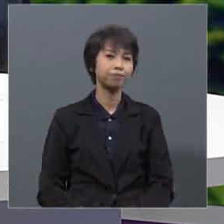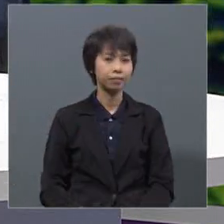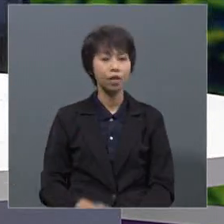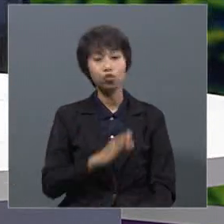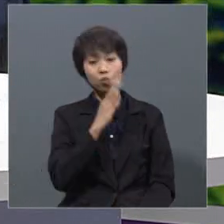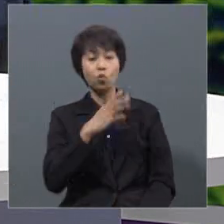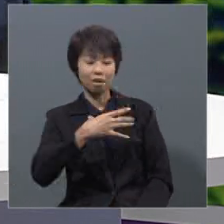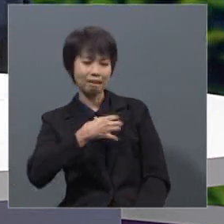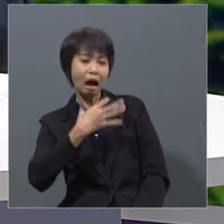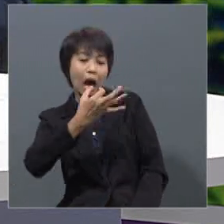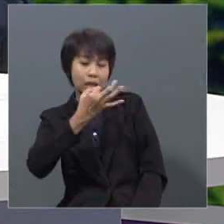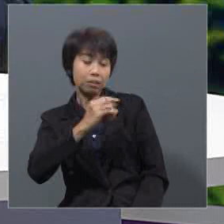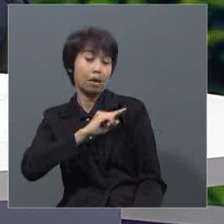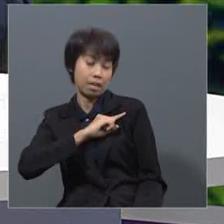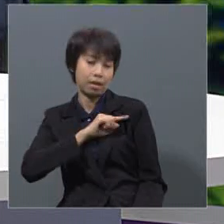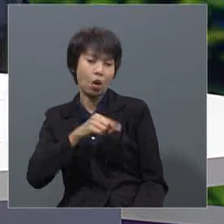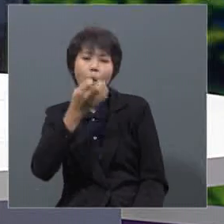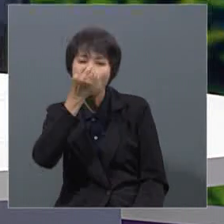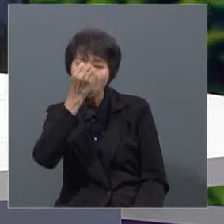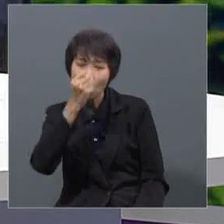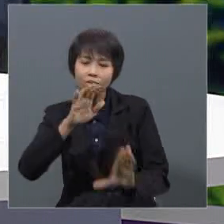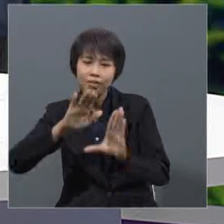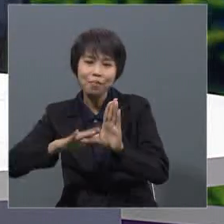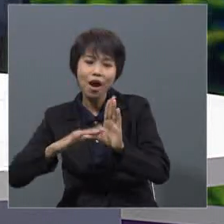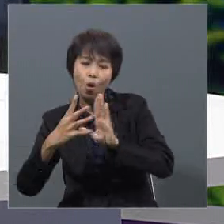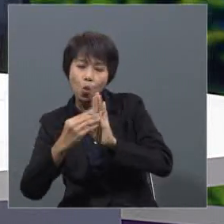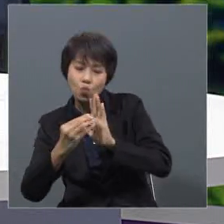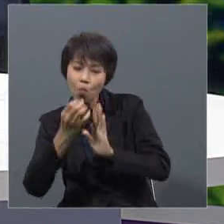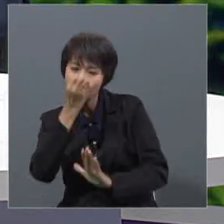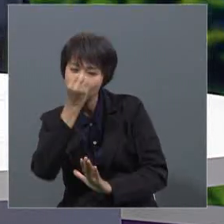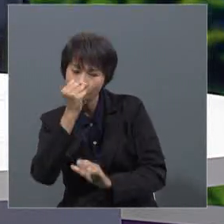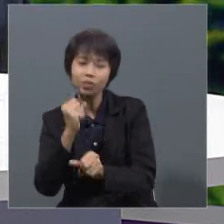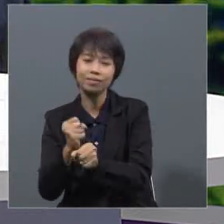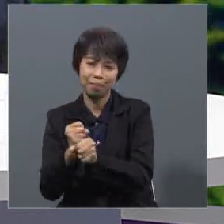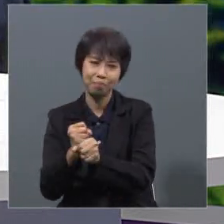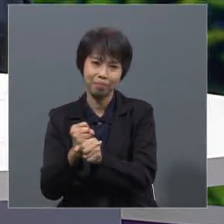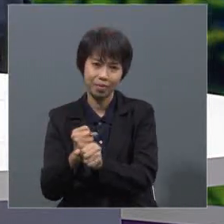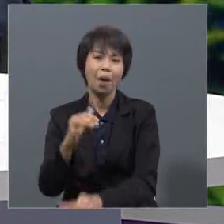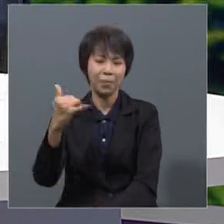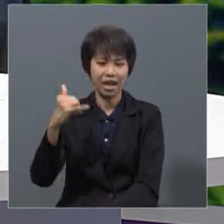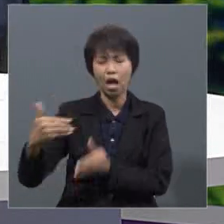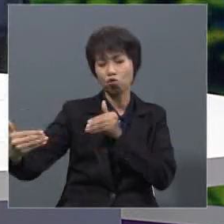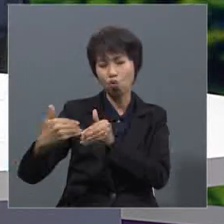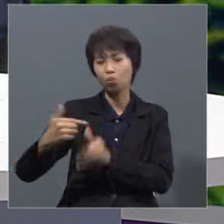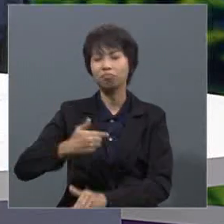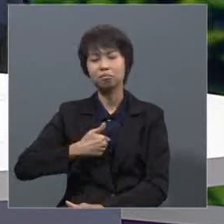ที่จะอัพสกิลเราตัวไหนเนี่ยลองไปลงดูนะครับเลือกดูบางทีมันก็ตอบโจทย์ในสถานการณ์นั้นๆได้เป็นอย่างดีทีเดียวนะ